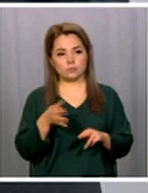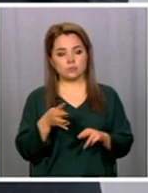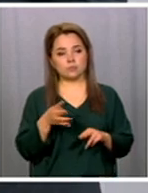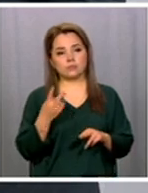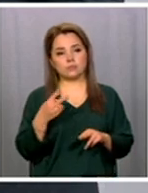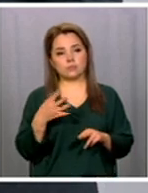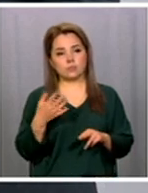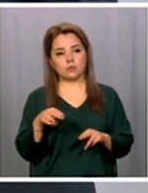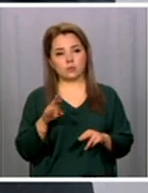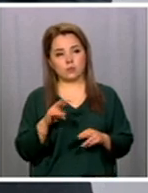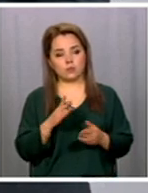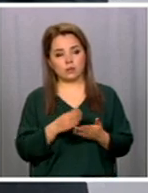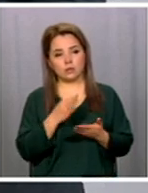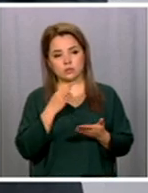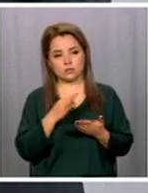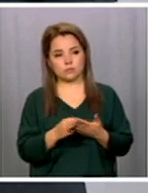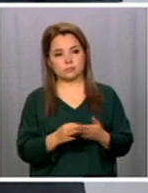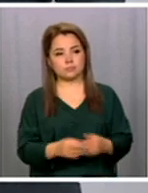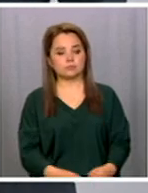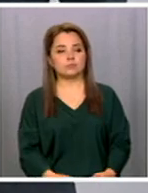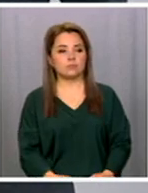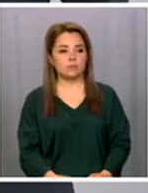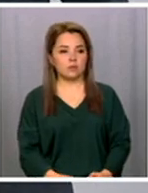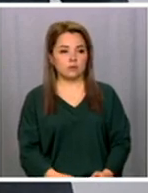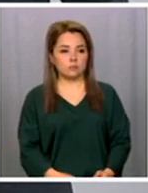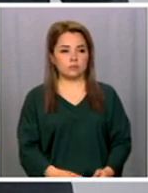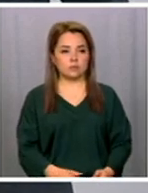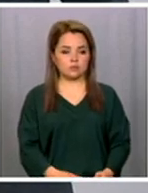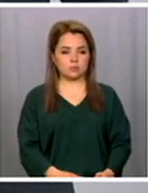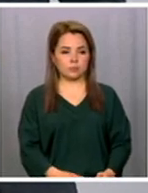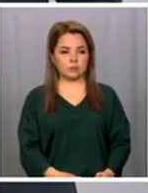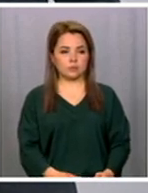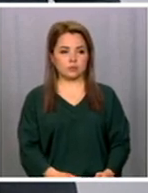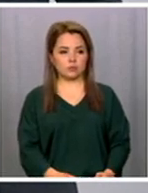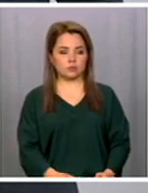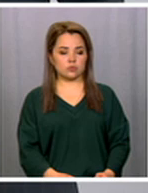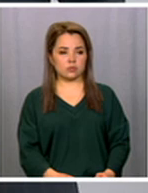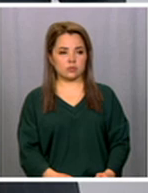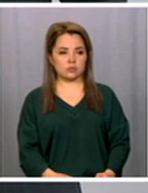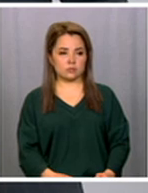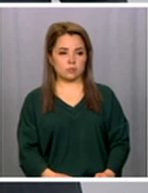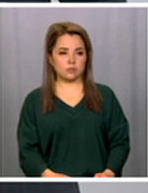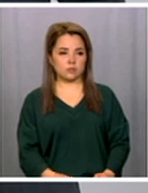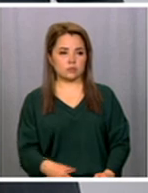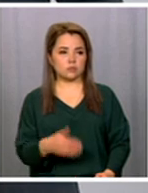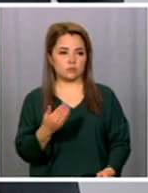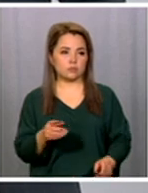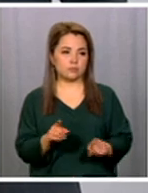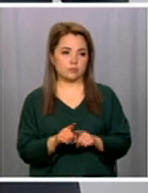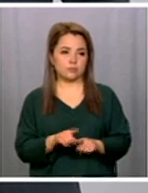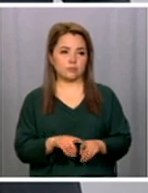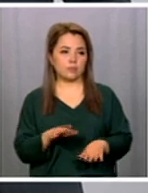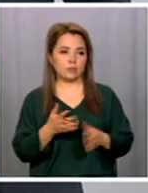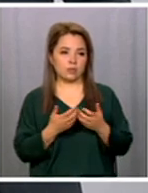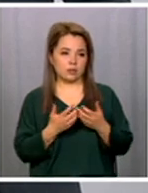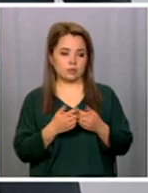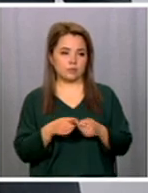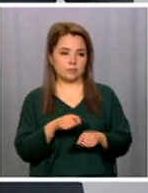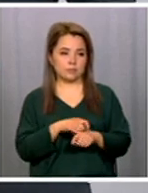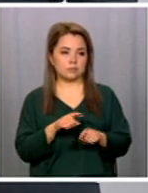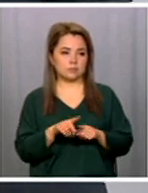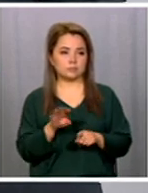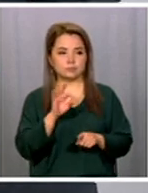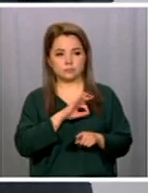4025 джоульға тең екен. Екінші потенциалдық энергия бұл алма ағашының түбінен бастап есептегендегі биіктікті